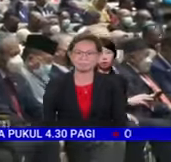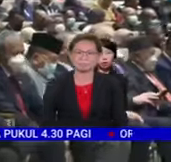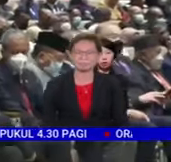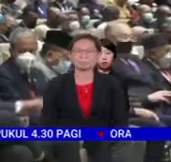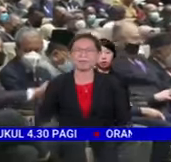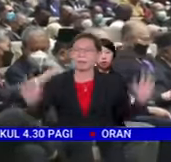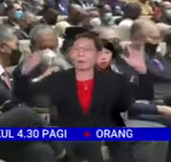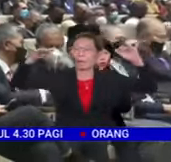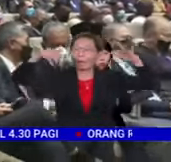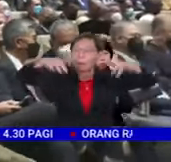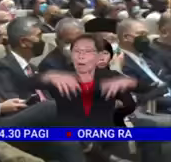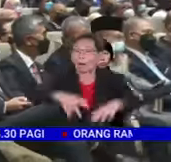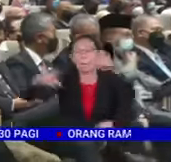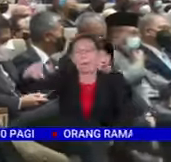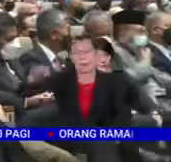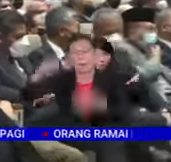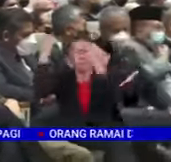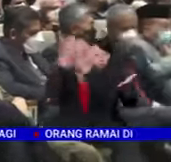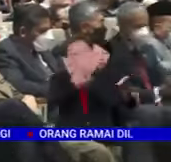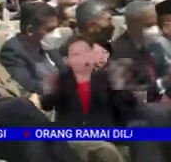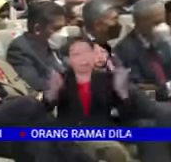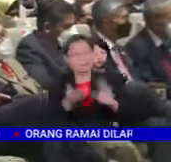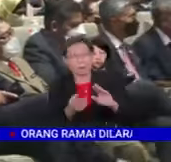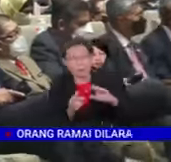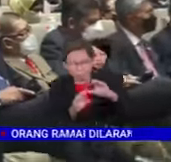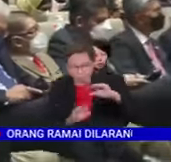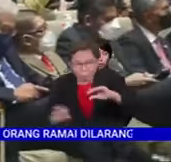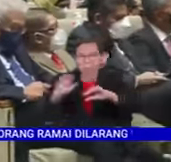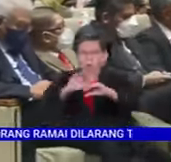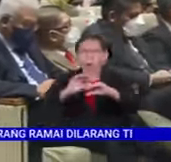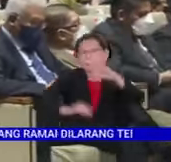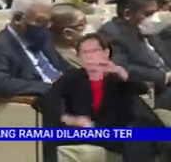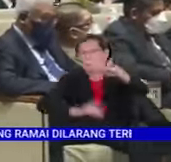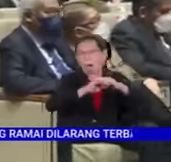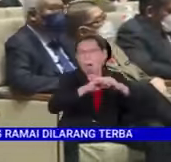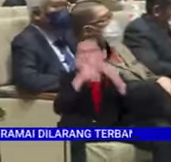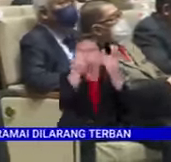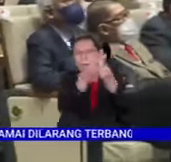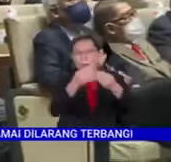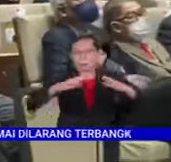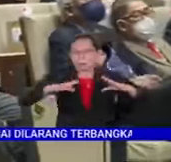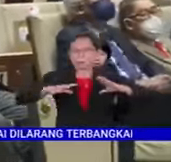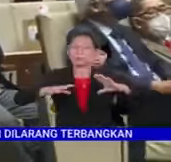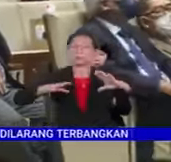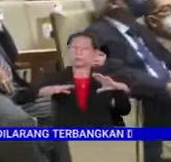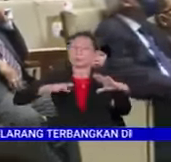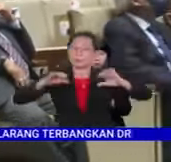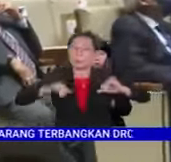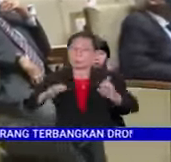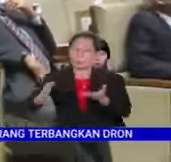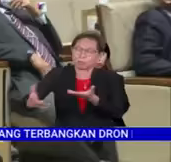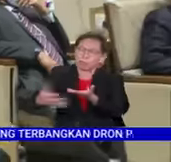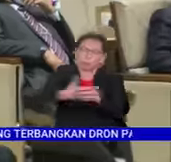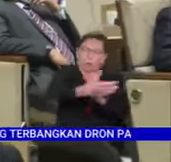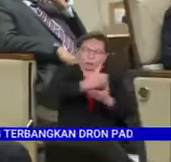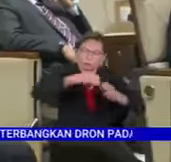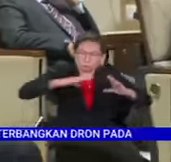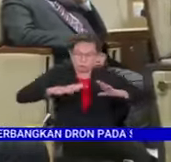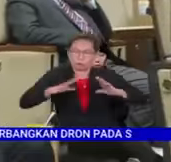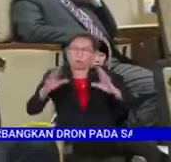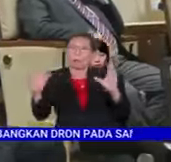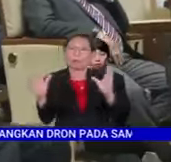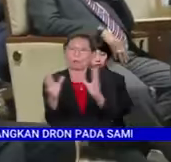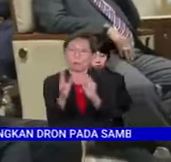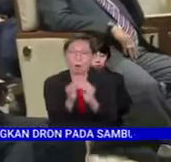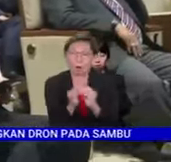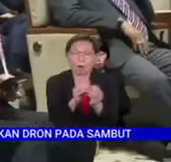Pada perhimpunan sama, Perdana Menteri turut mengumumkan kenaikan kadar maksimum jumlah cuti rehat yang boleh dikumpulkan bagi tujuan